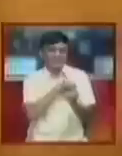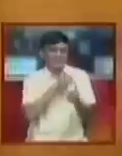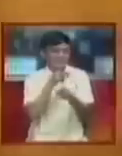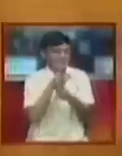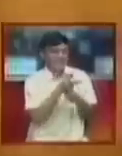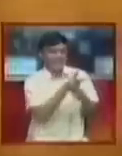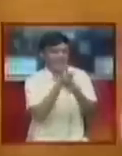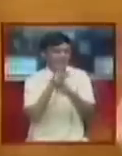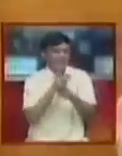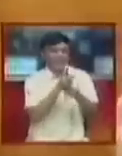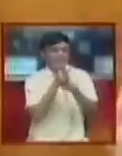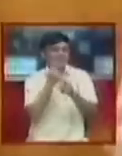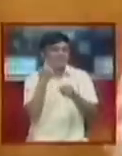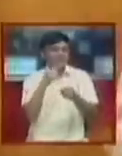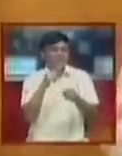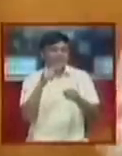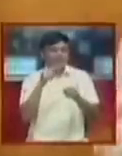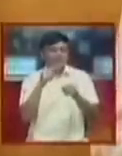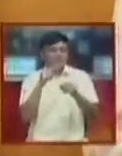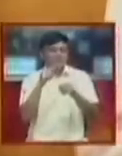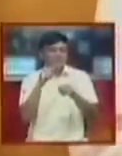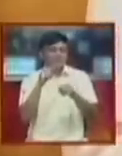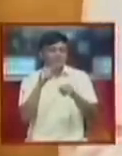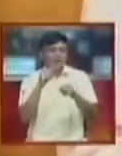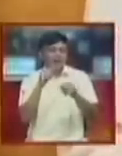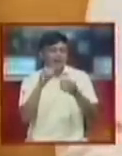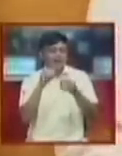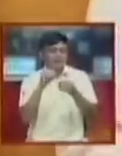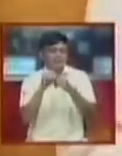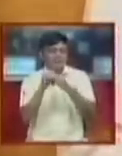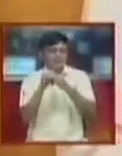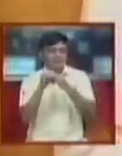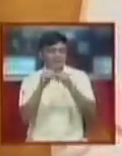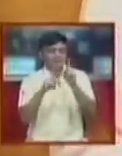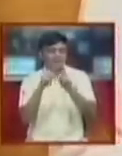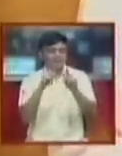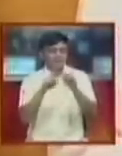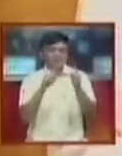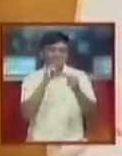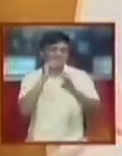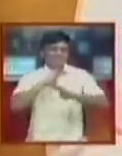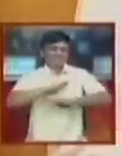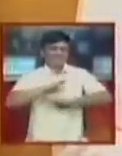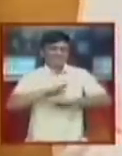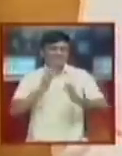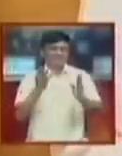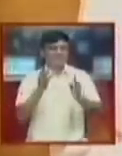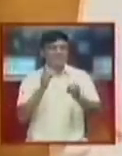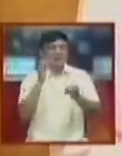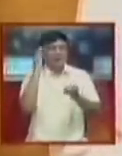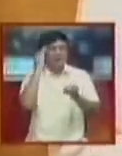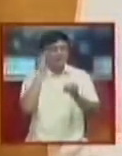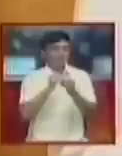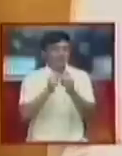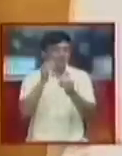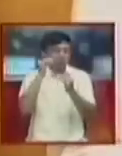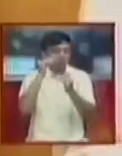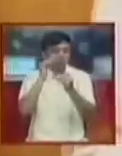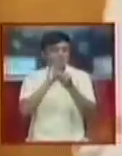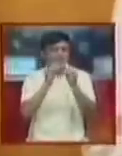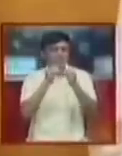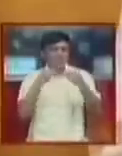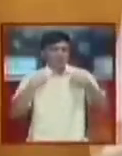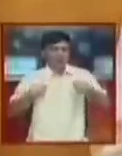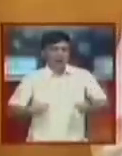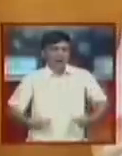sa milyong-milyong nating kababayan. Subalit hindi pa po tayo makukontento rito. Dahil ang hangad natin,